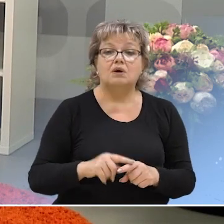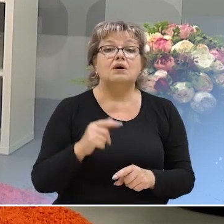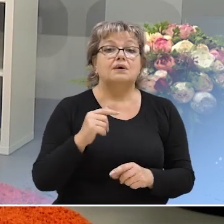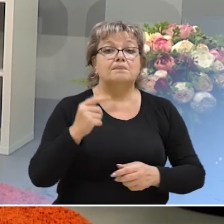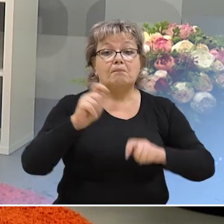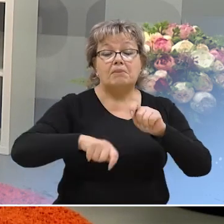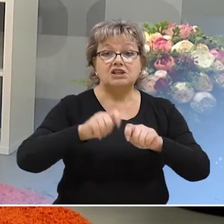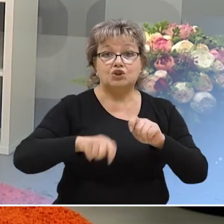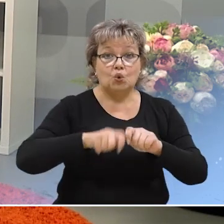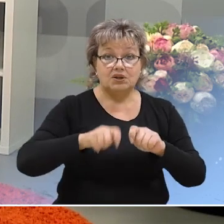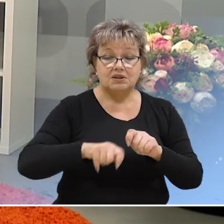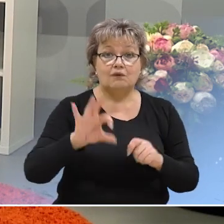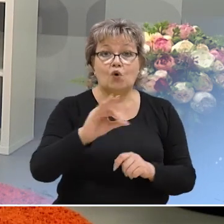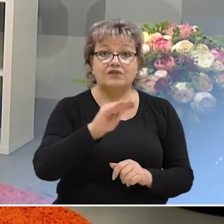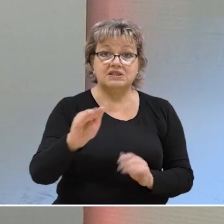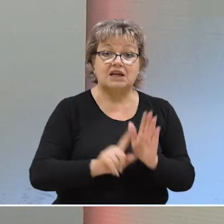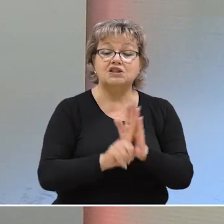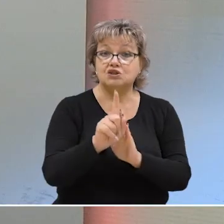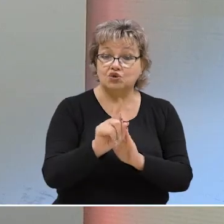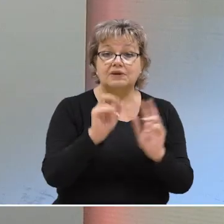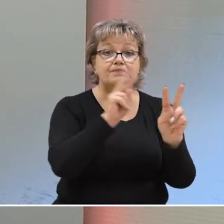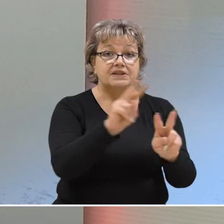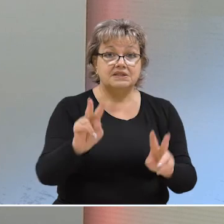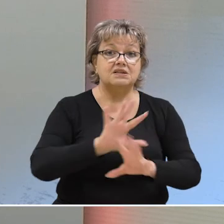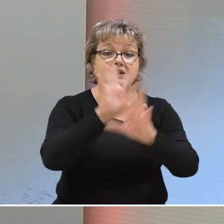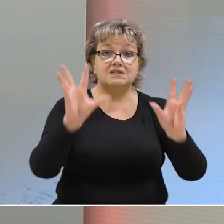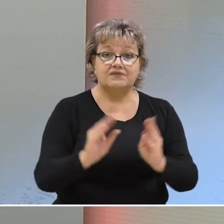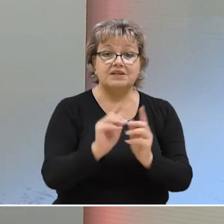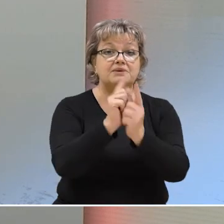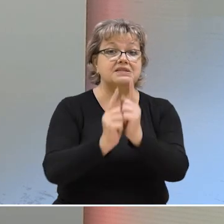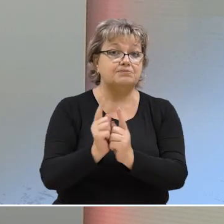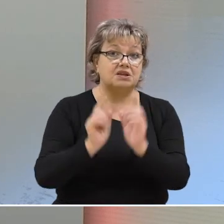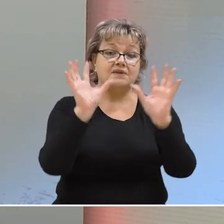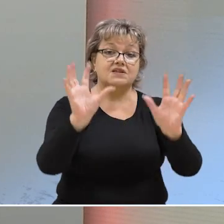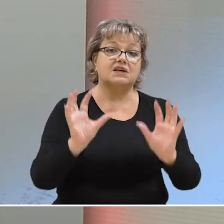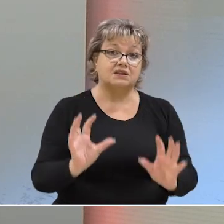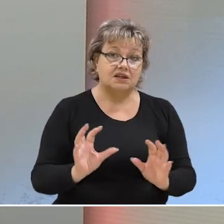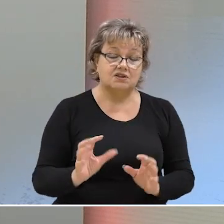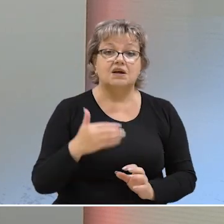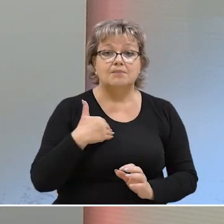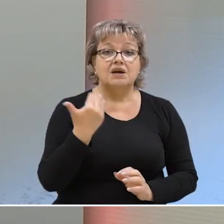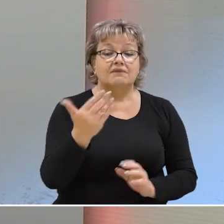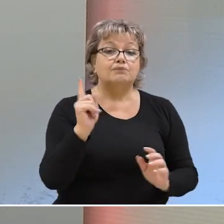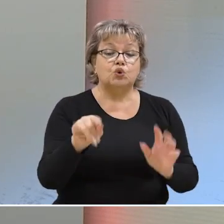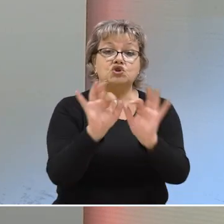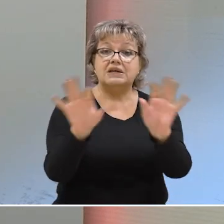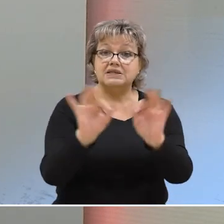поэтому, дорогие друзья, мониторьте официальные источники и следите за всеми изменениями в